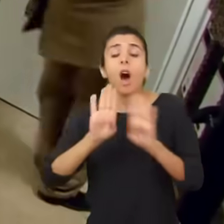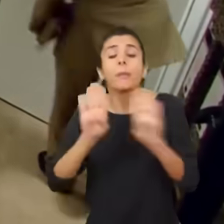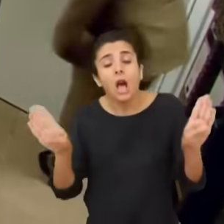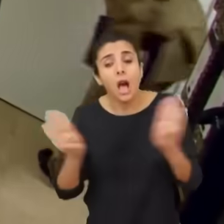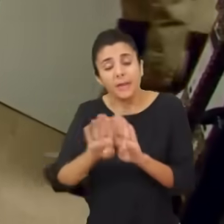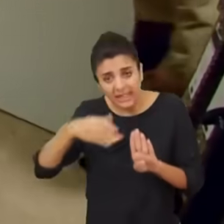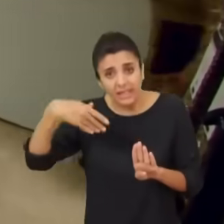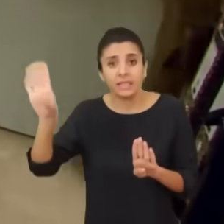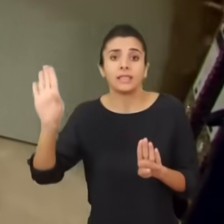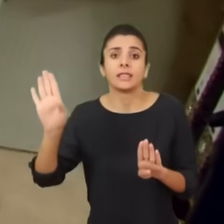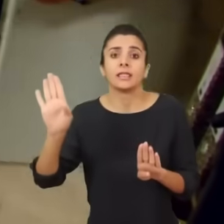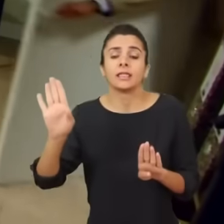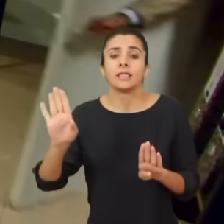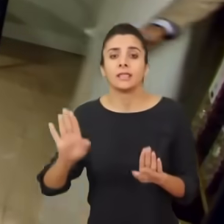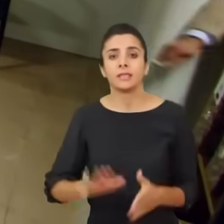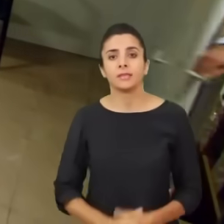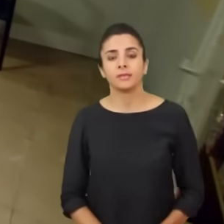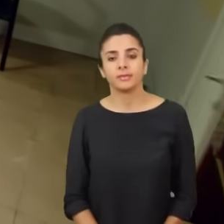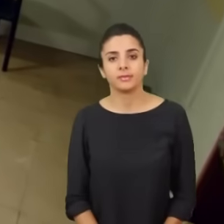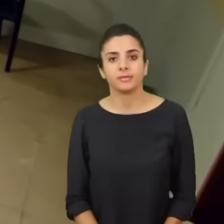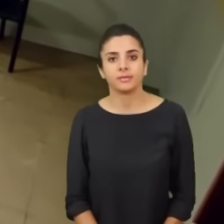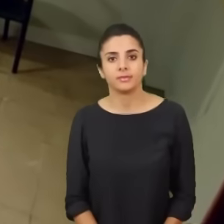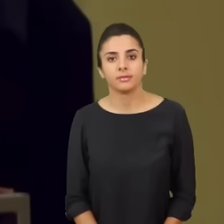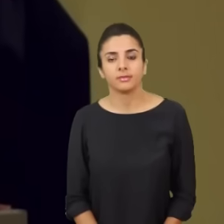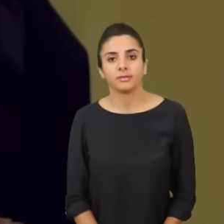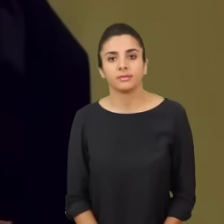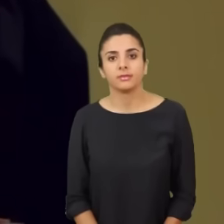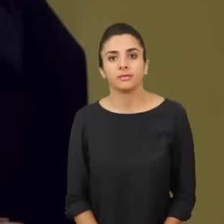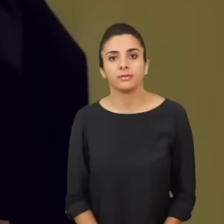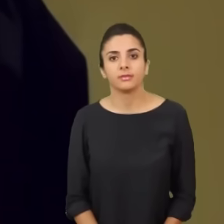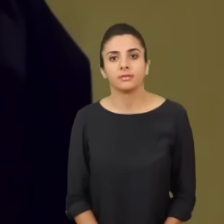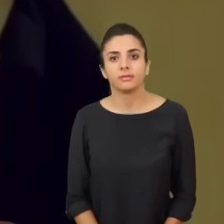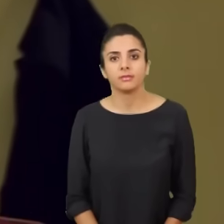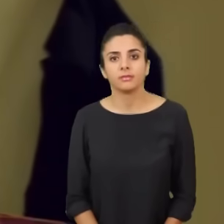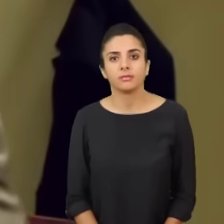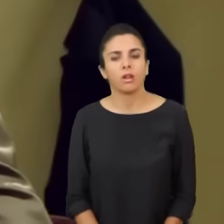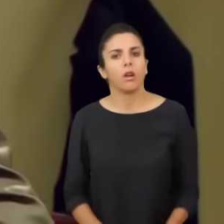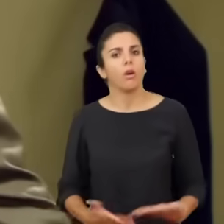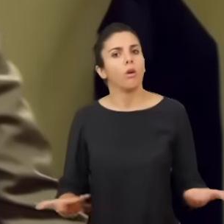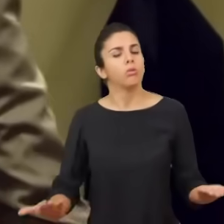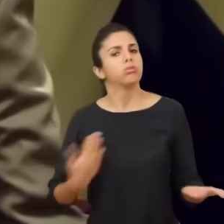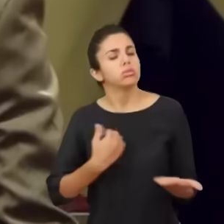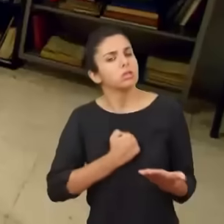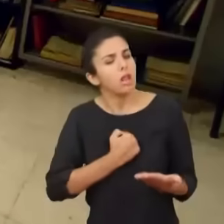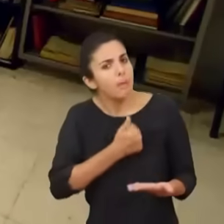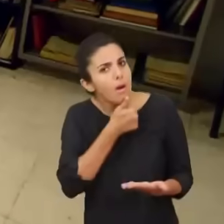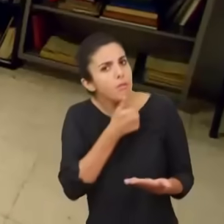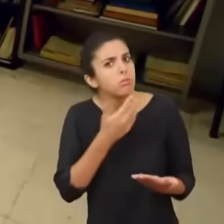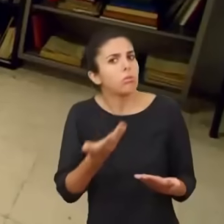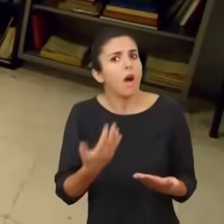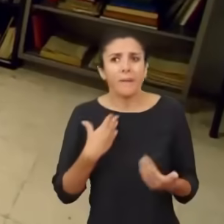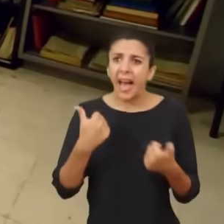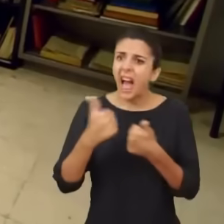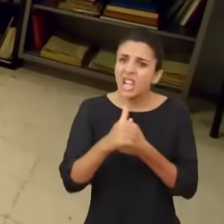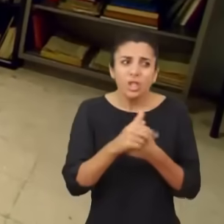kapat. Mustafa, Tevfik, Danyal ve zabıtanın çıkmasını bekleyip Fehmi'ye döndü. Vallahi sıkıldım Fehmi Baba ya. Ya